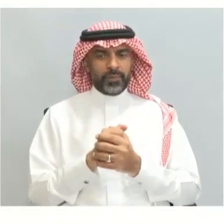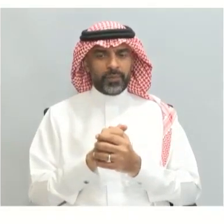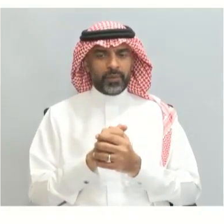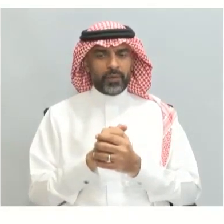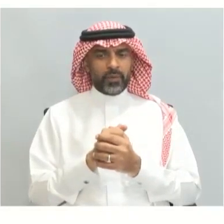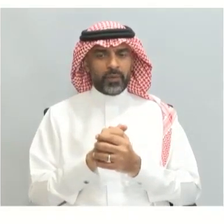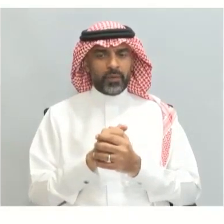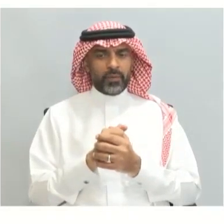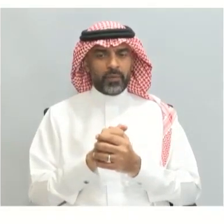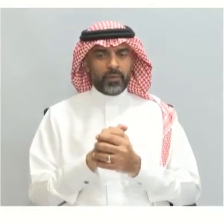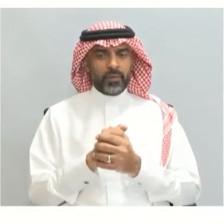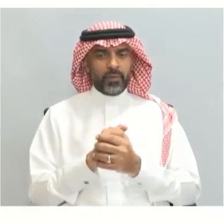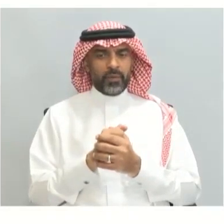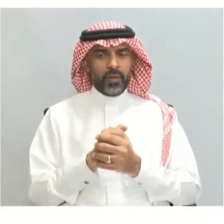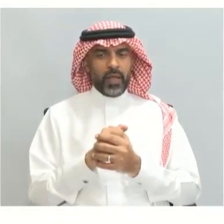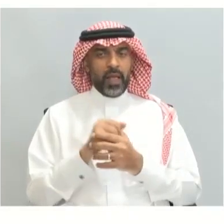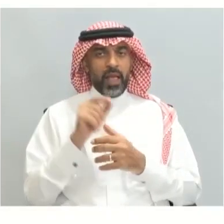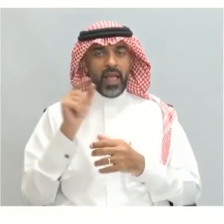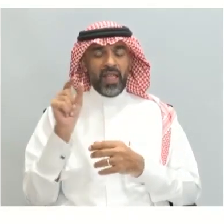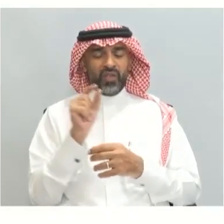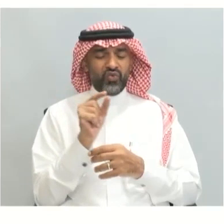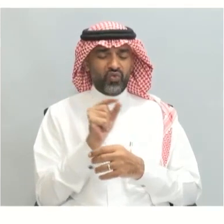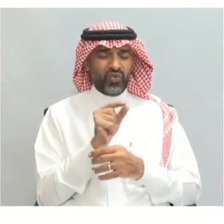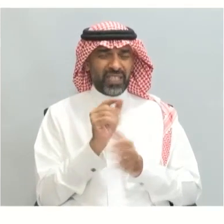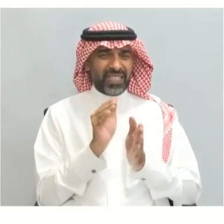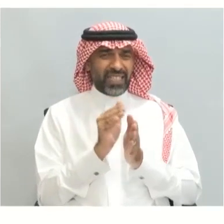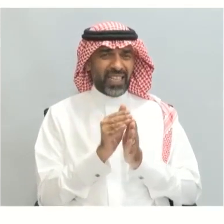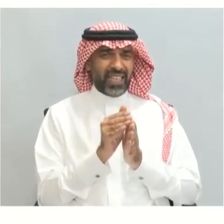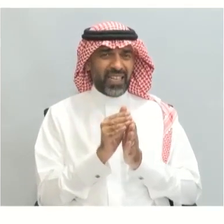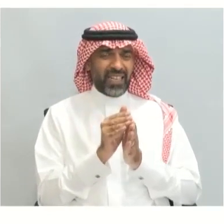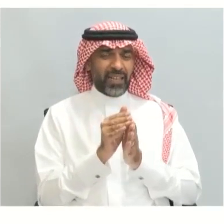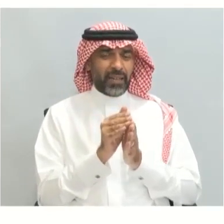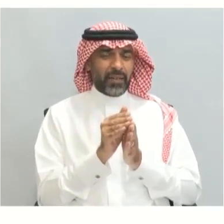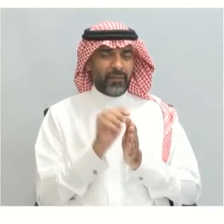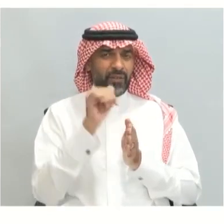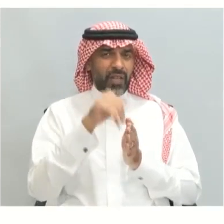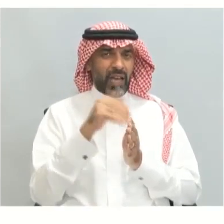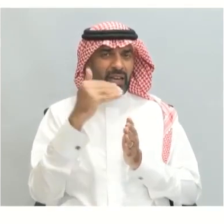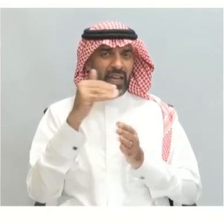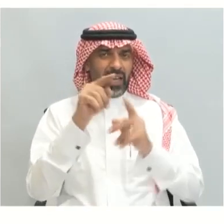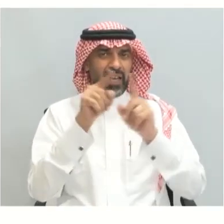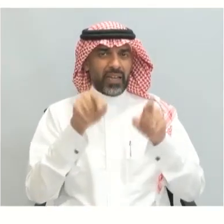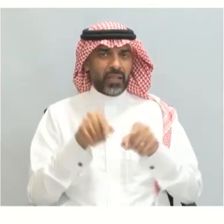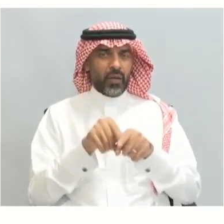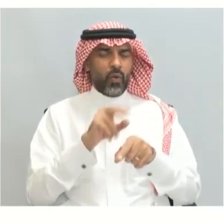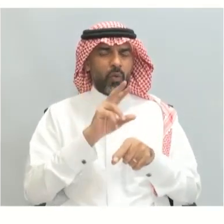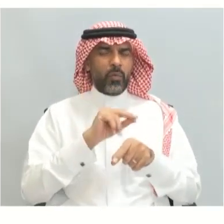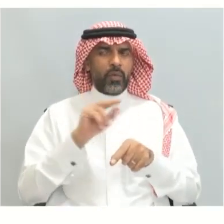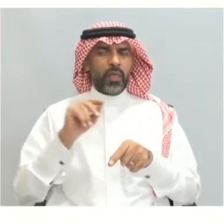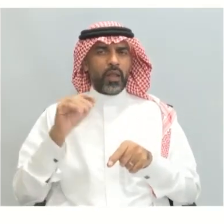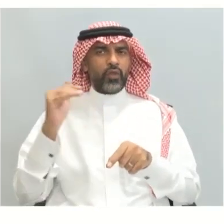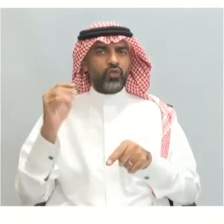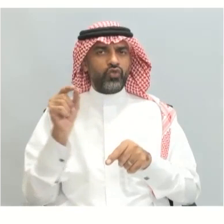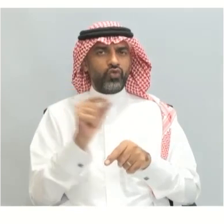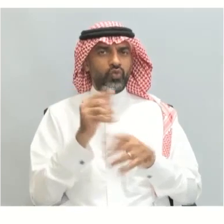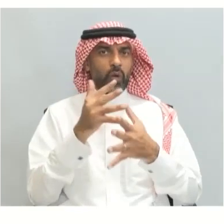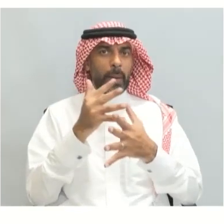هذا جزء صغير في الخريطه يمث ثل جزء كبير على